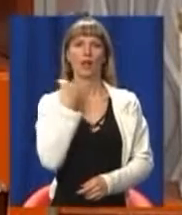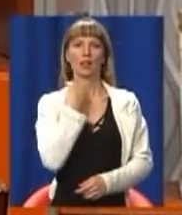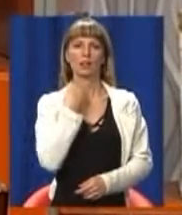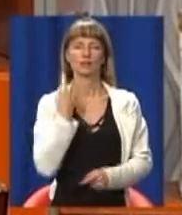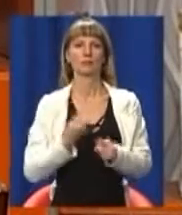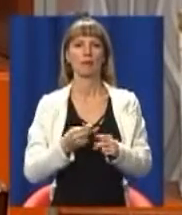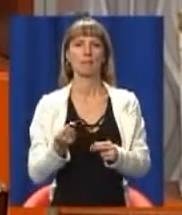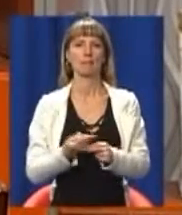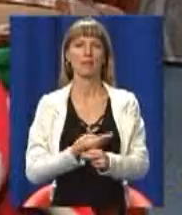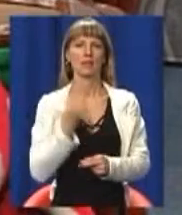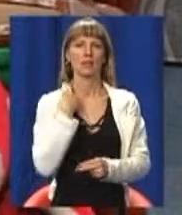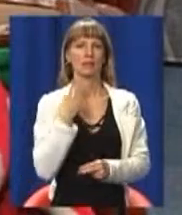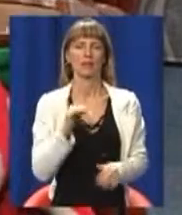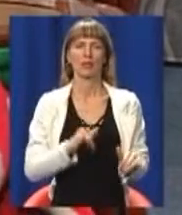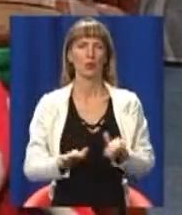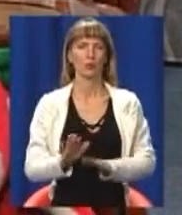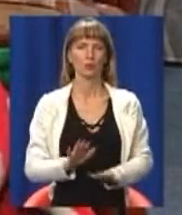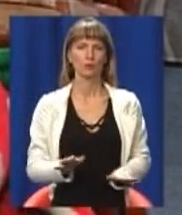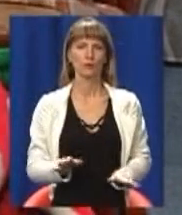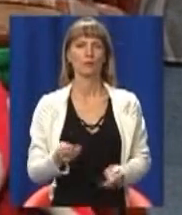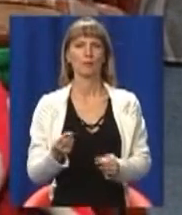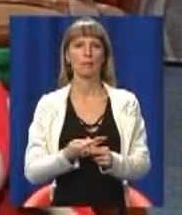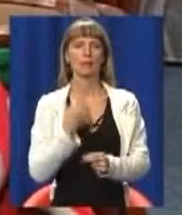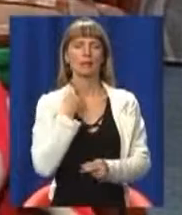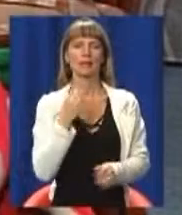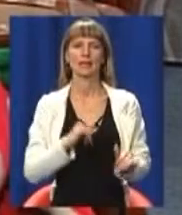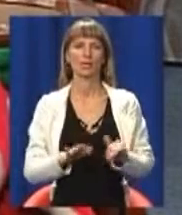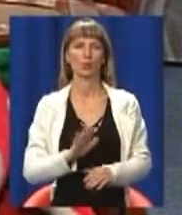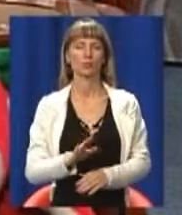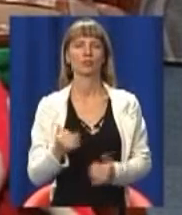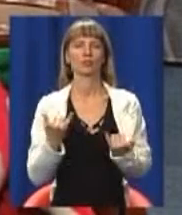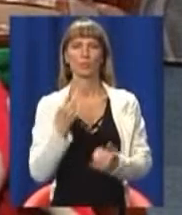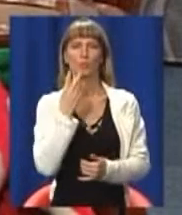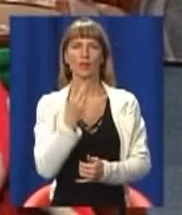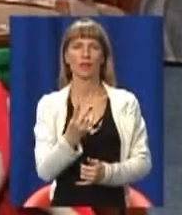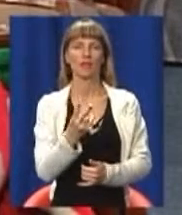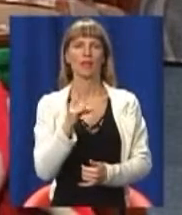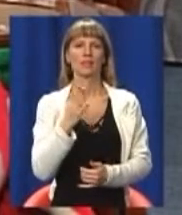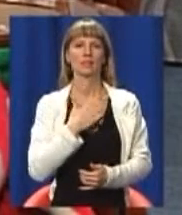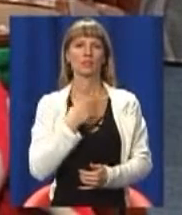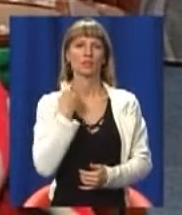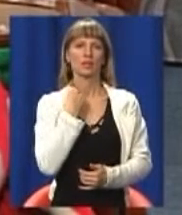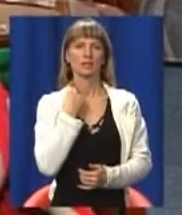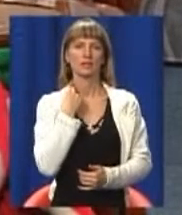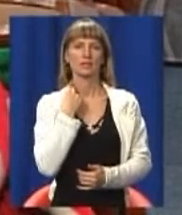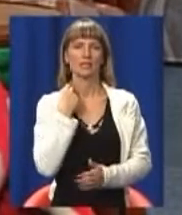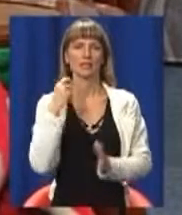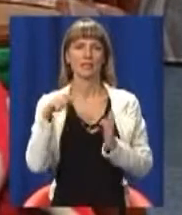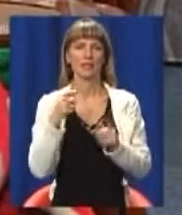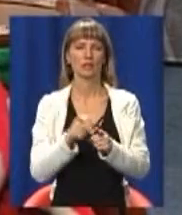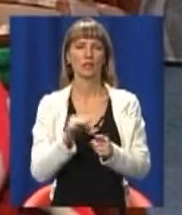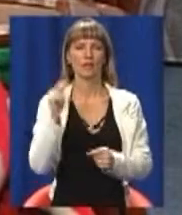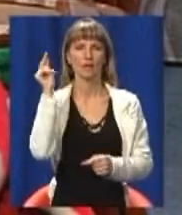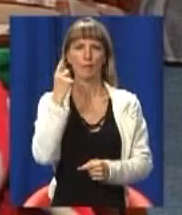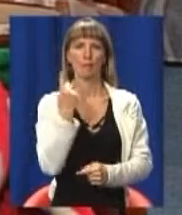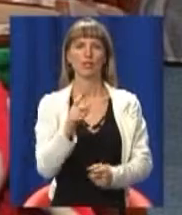так що без нього нікуди. Так, без нього зараз нікуди. Давайте зараз подивимося наш англійський відеословник і